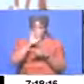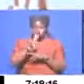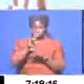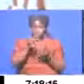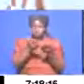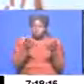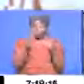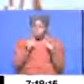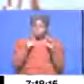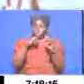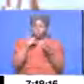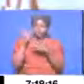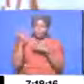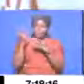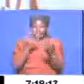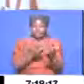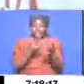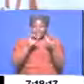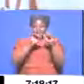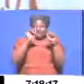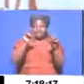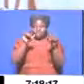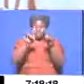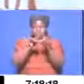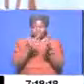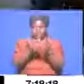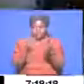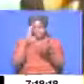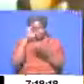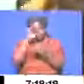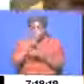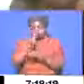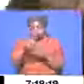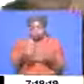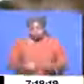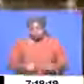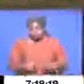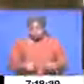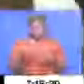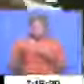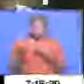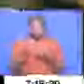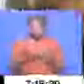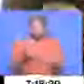wa mambo ni yale yale, kutumia vijana vibaya, kuleta fujo.